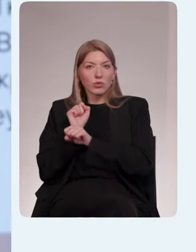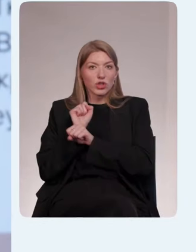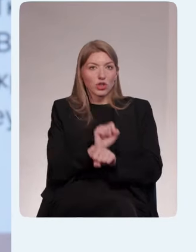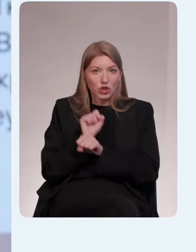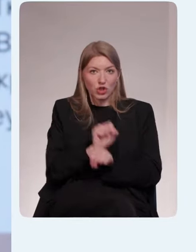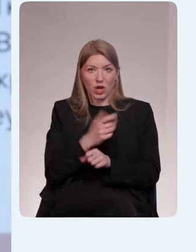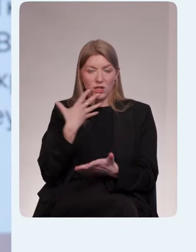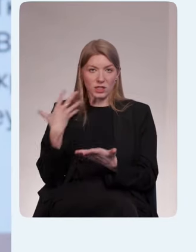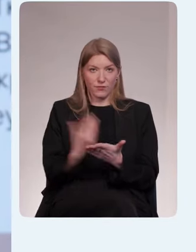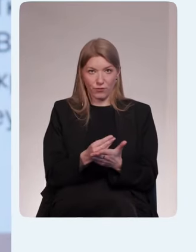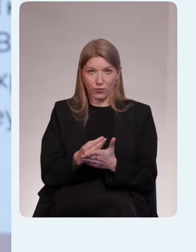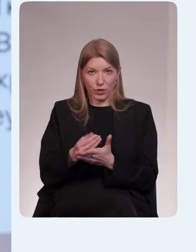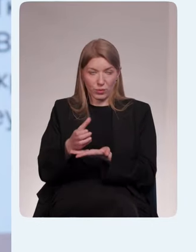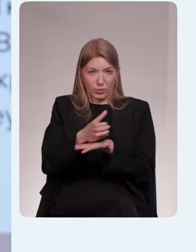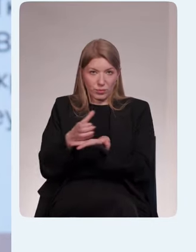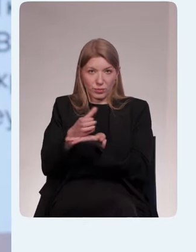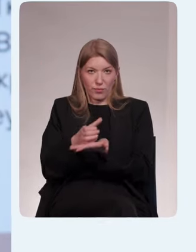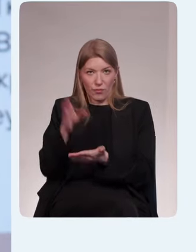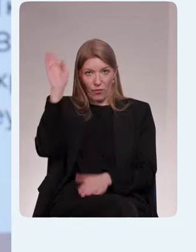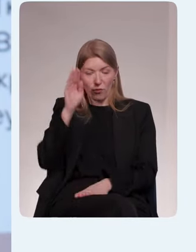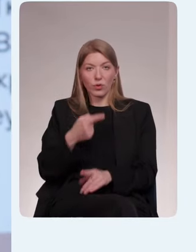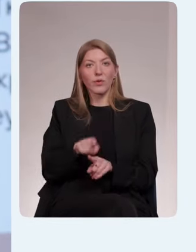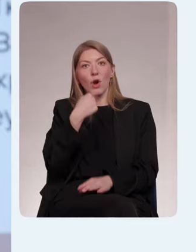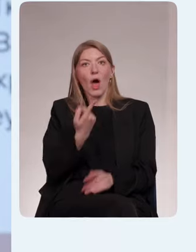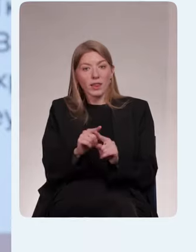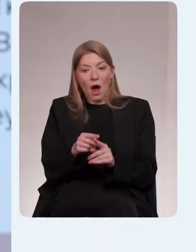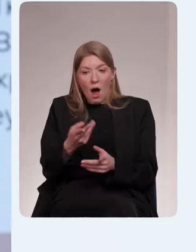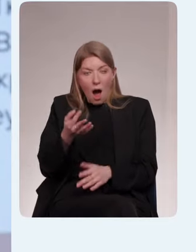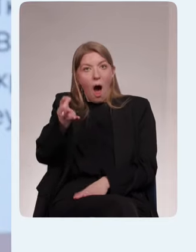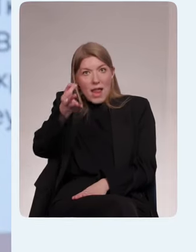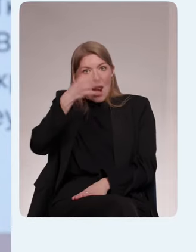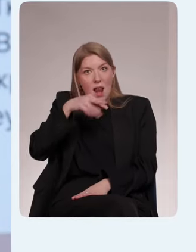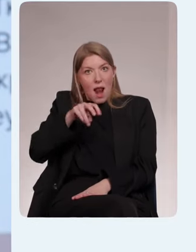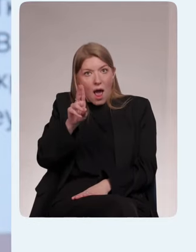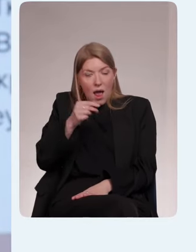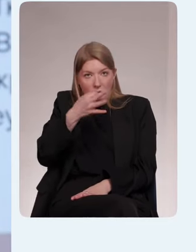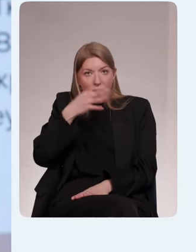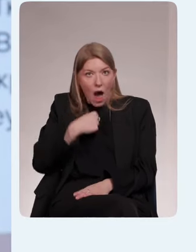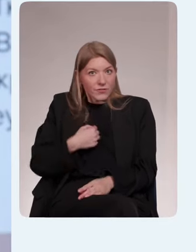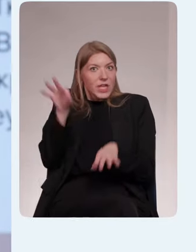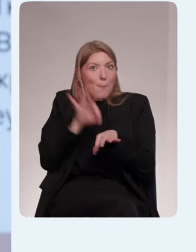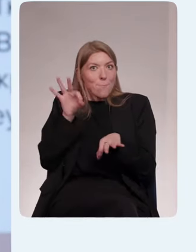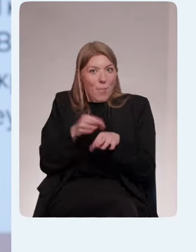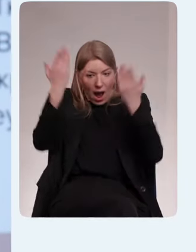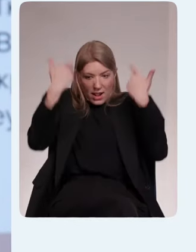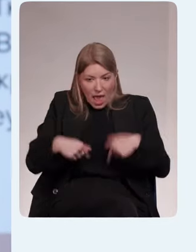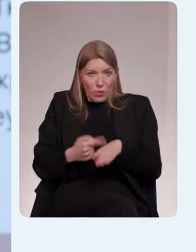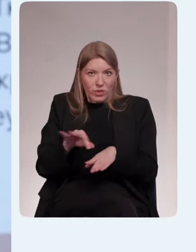стою. Говорю: это лекарство для руки, видите, я болею, для руки